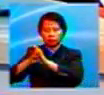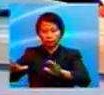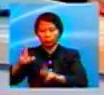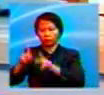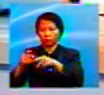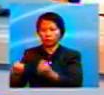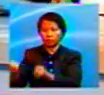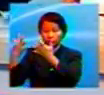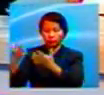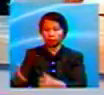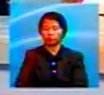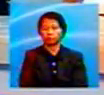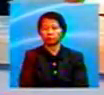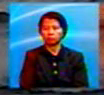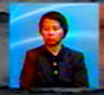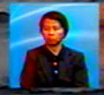ramai.